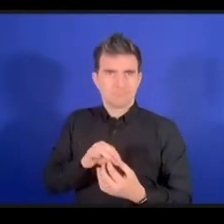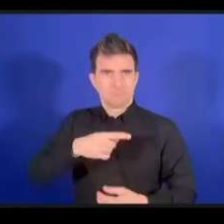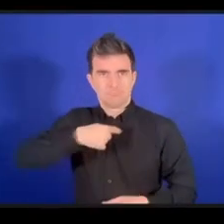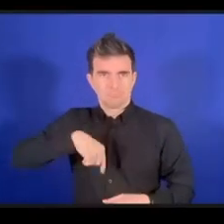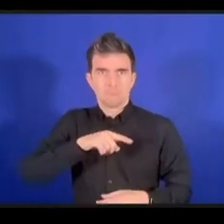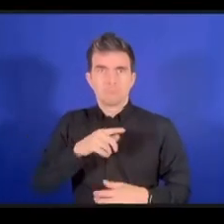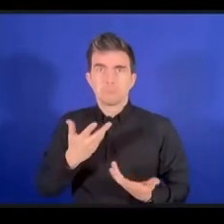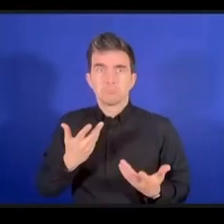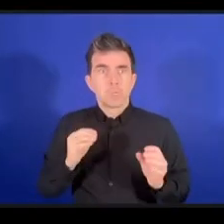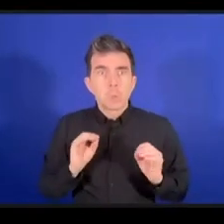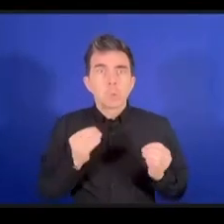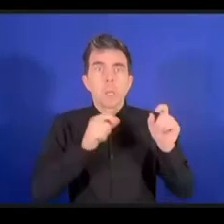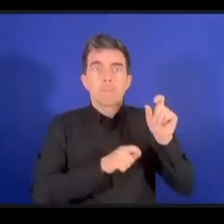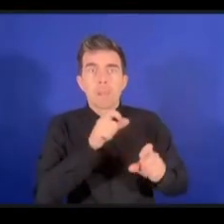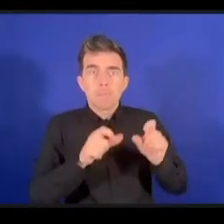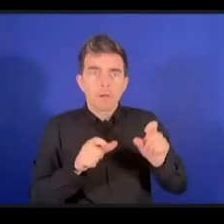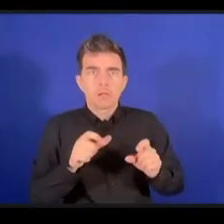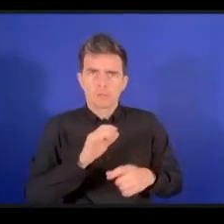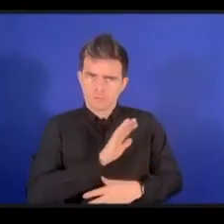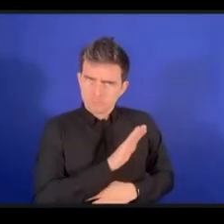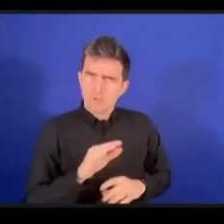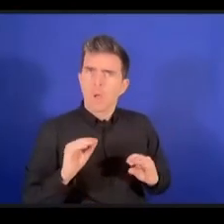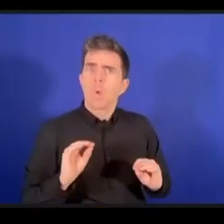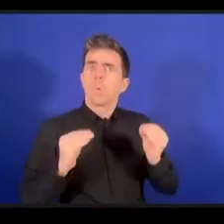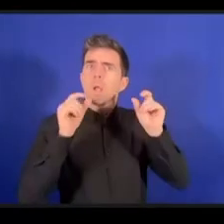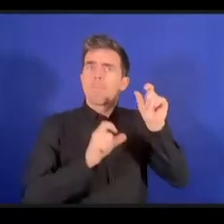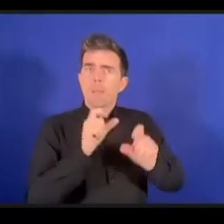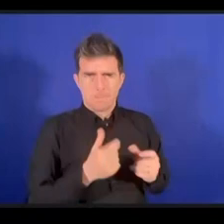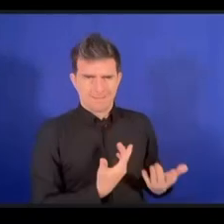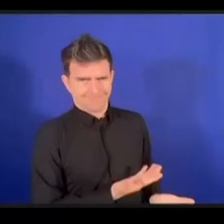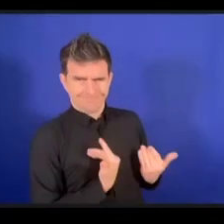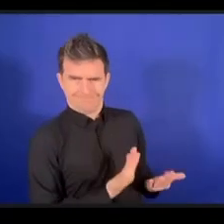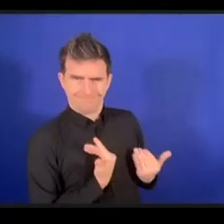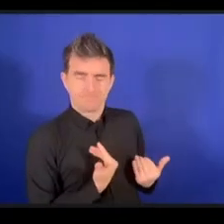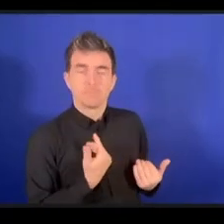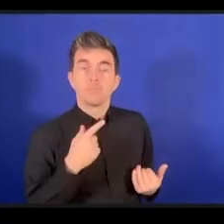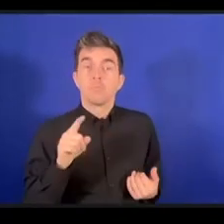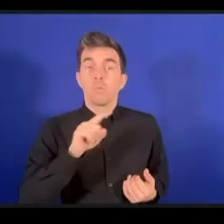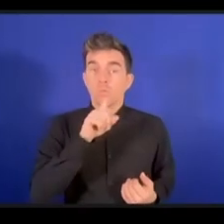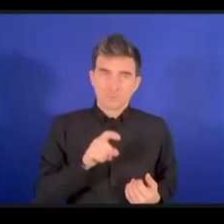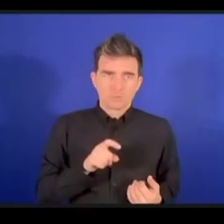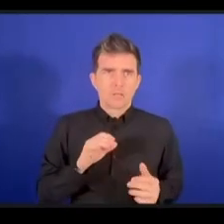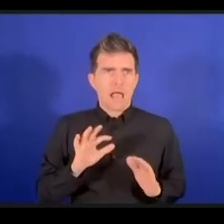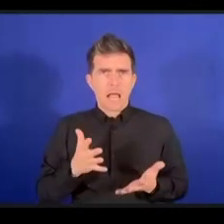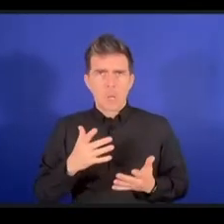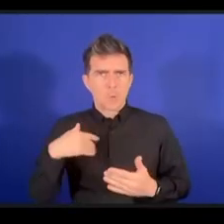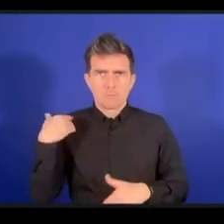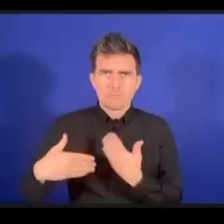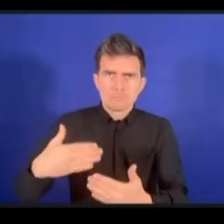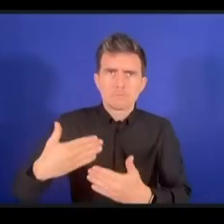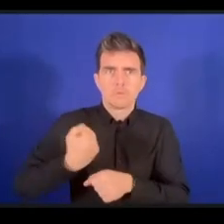个快速跟踪，我觉得这个问题不是提给我们所有的人的。